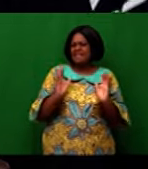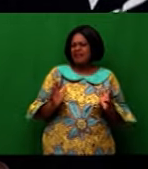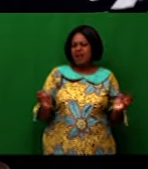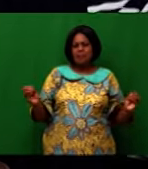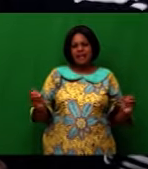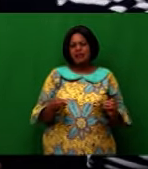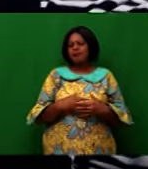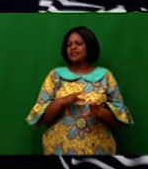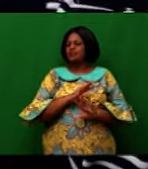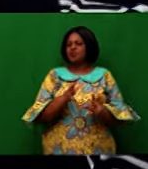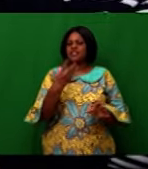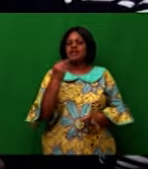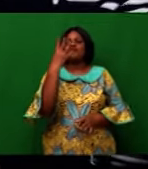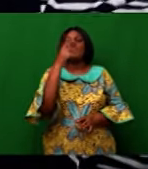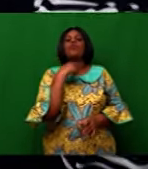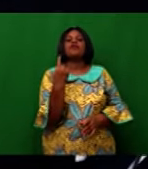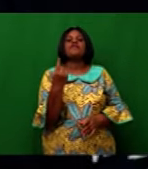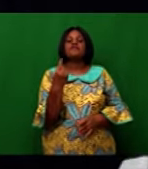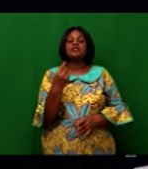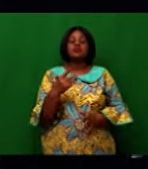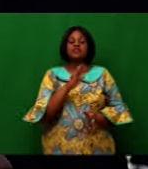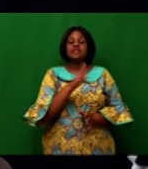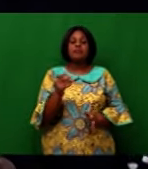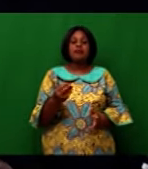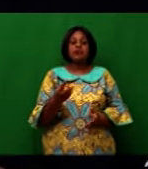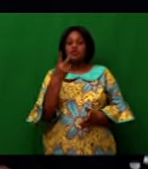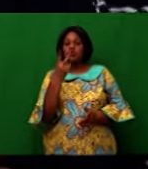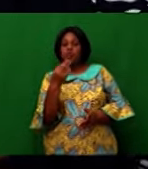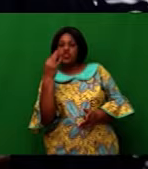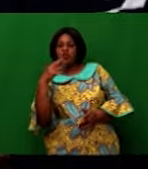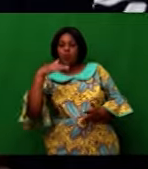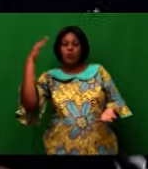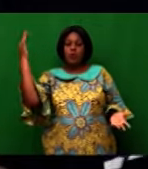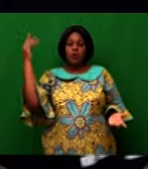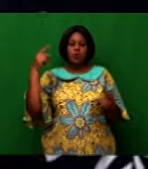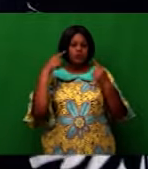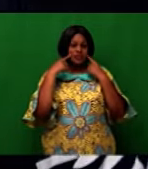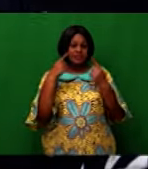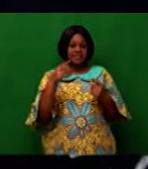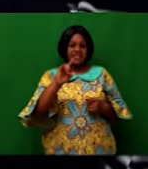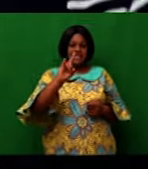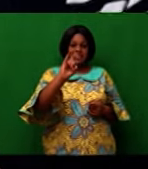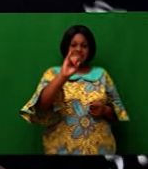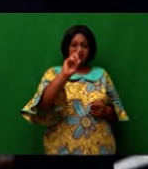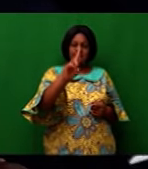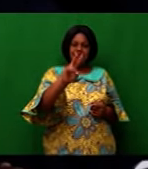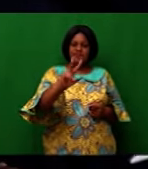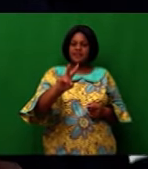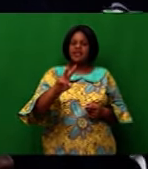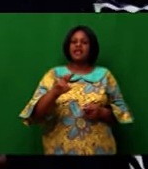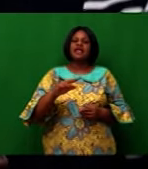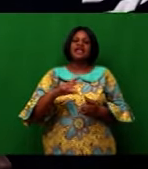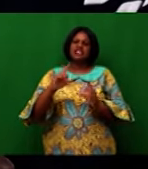dzine varume vane vakadzi vanopfuura vaviri oro vatatu munoona even HIV and AIDS is very